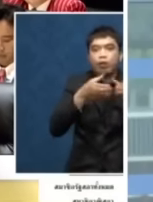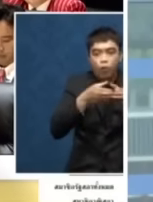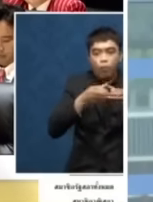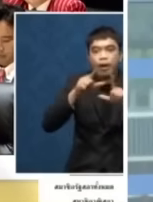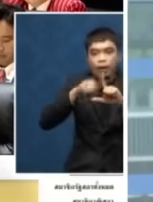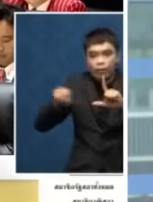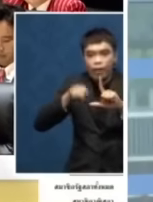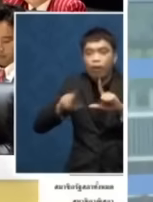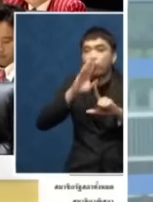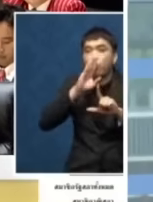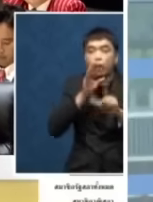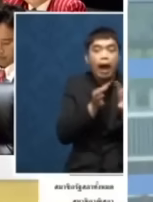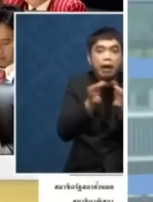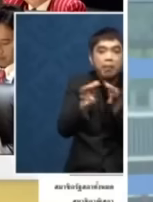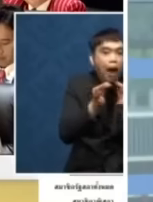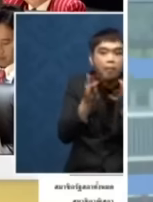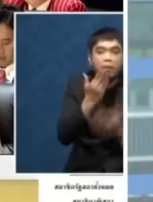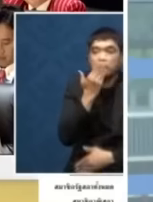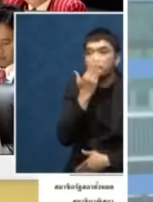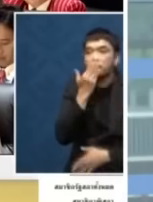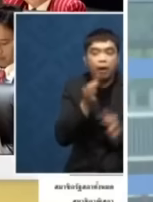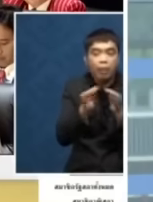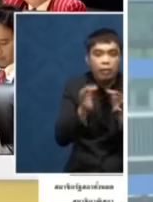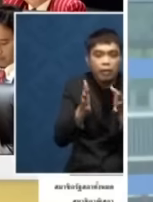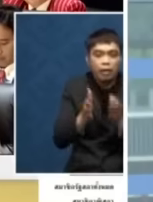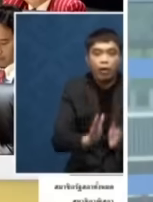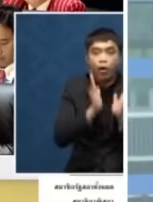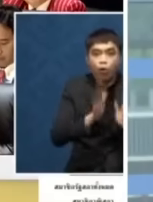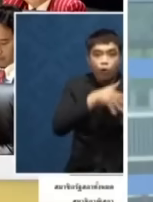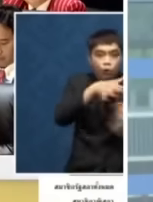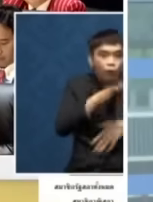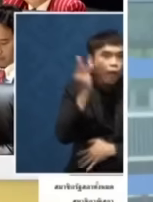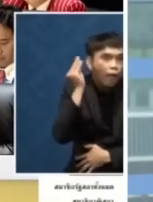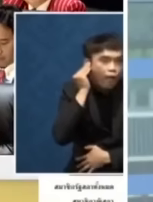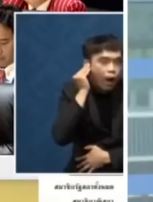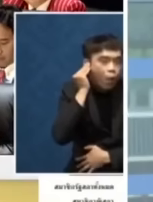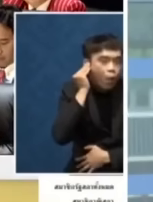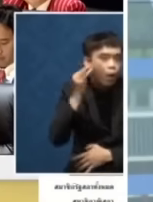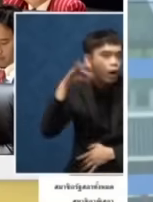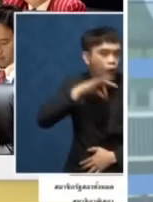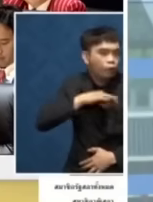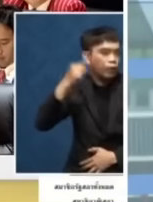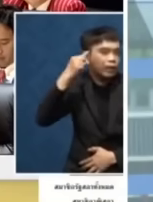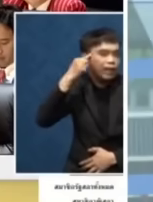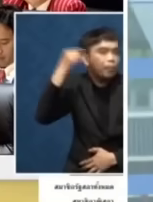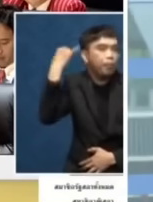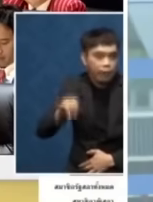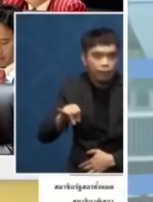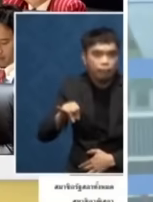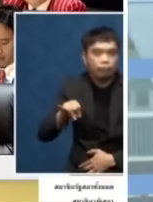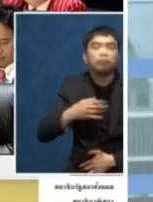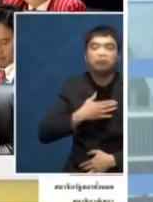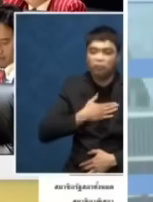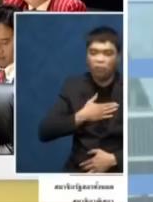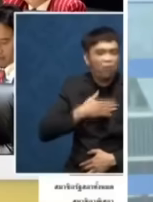วก250คือ750ท่านโดยปกติรายชื่อเนี่ยนะคือมันมีการพาดพิงกันมาหลายท่านเวลาอภิปรายเพราะฉะนั้นก็คือมีการใช้สิทธิ์พาดพิง